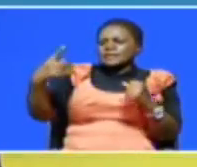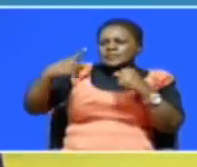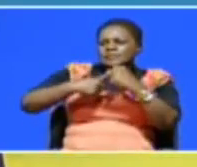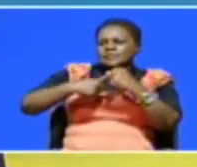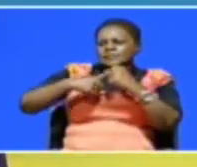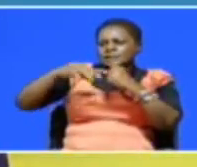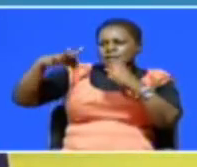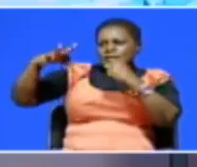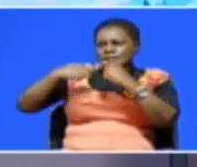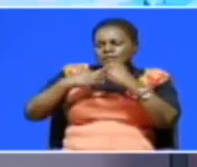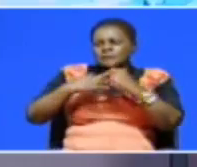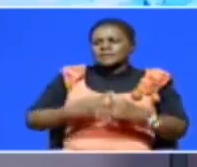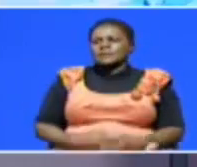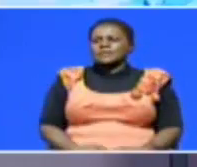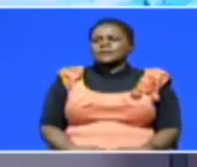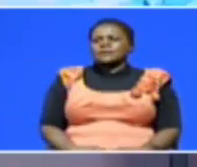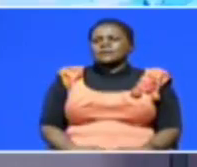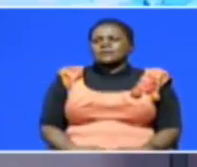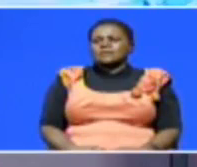17,368.